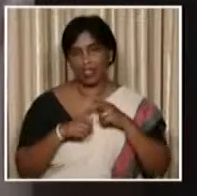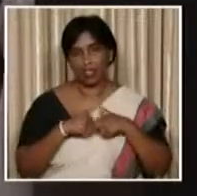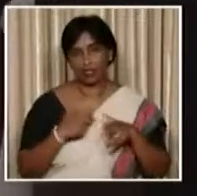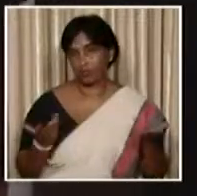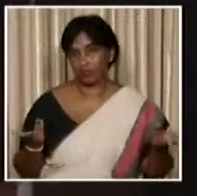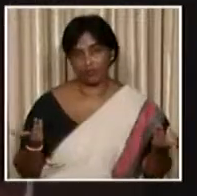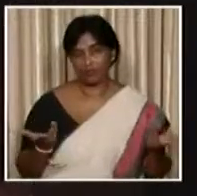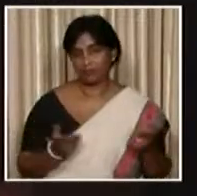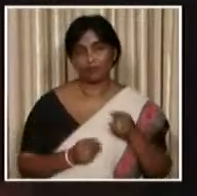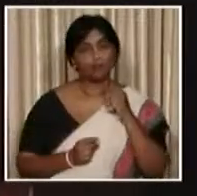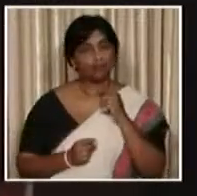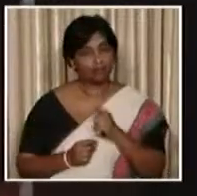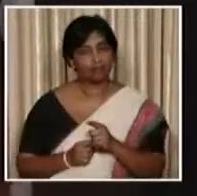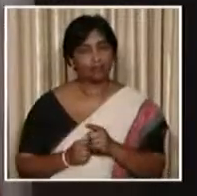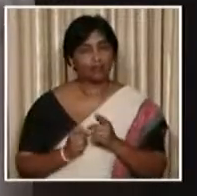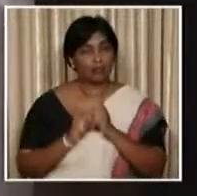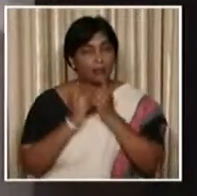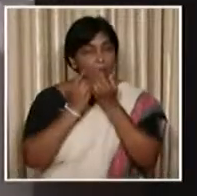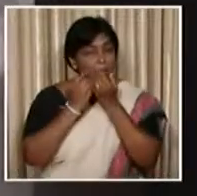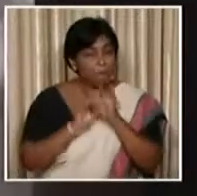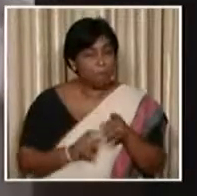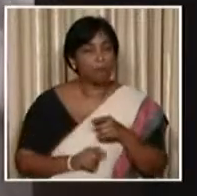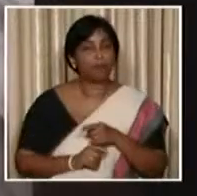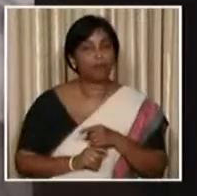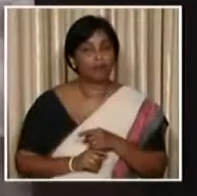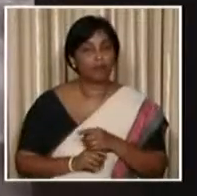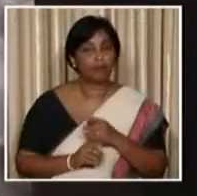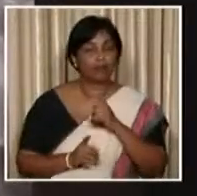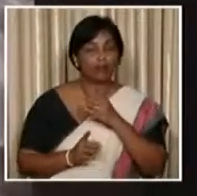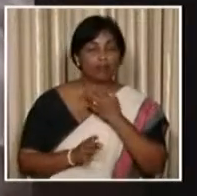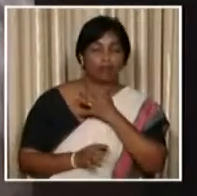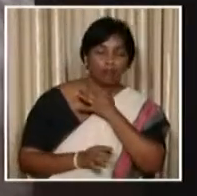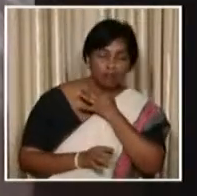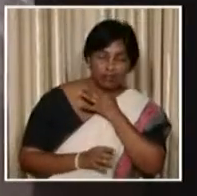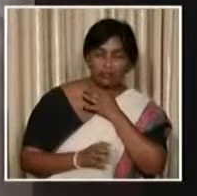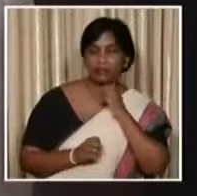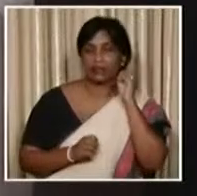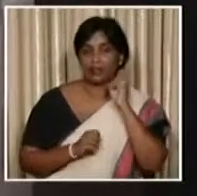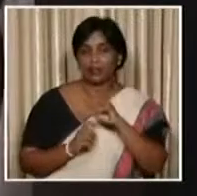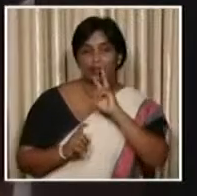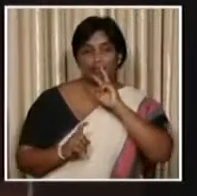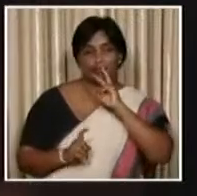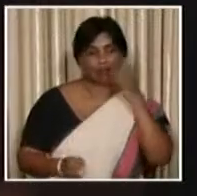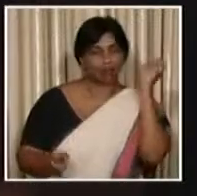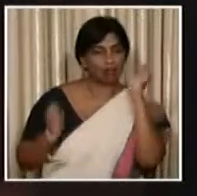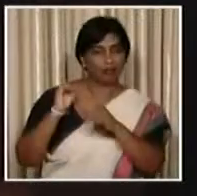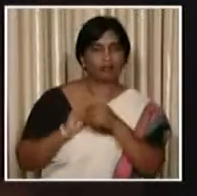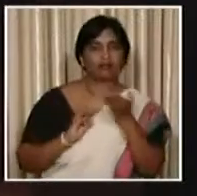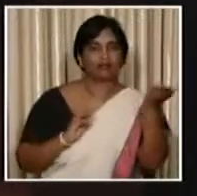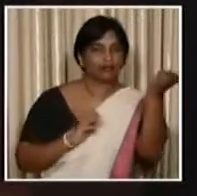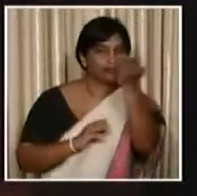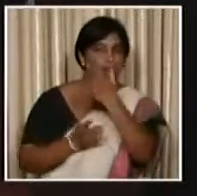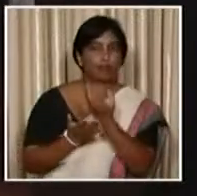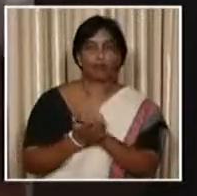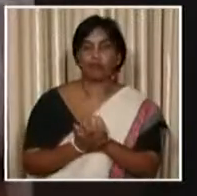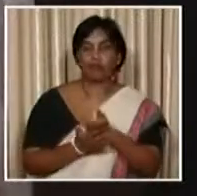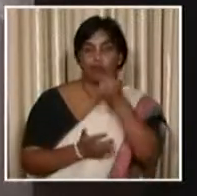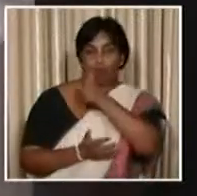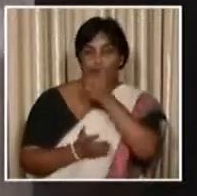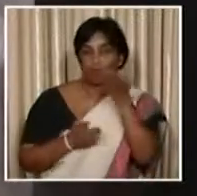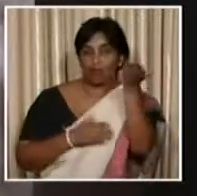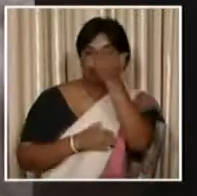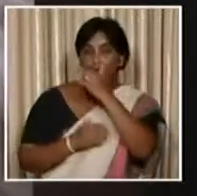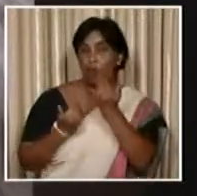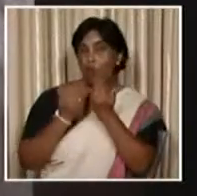මොකද එතුමා පටන් ගත්තෙම විද්‍යාවෙන්. එතුමාව මුලා කරපු මේ පොහොට්ටු හොර